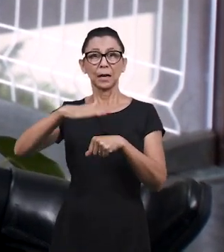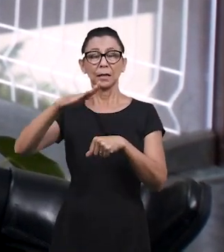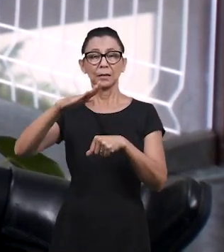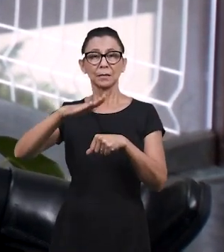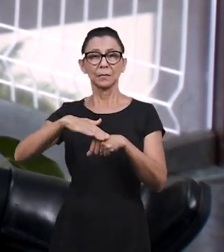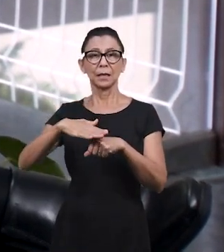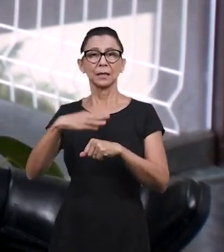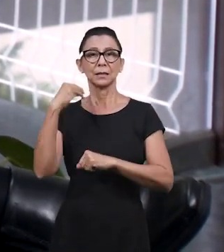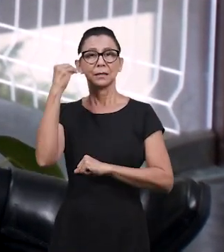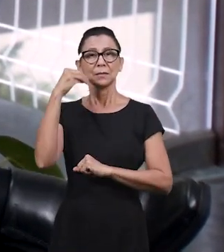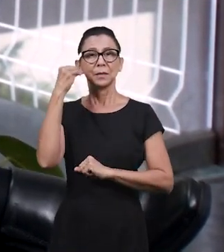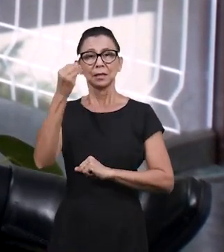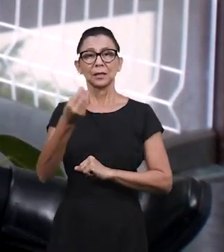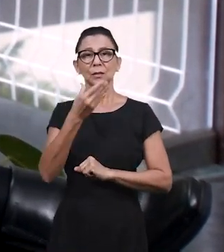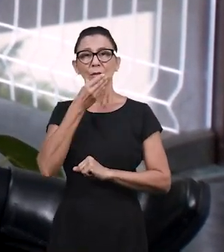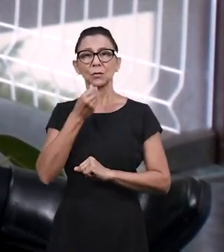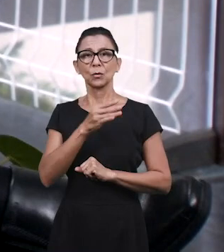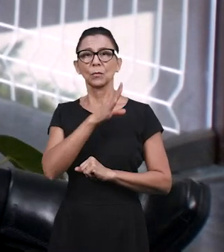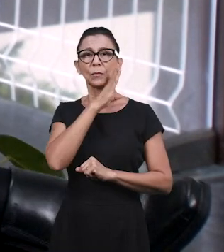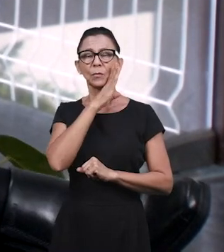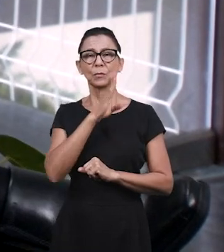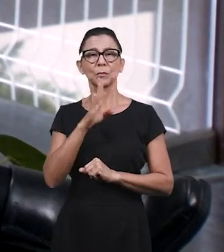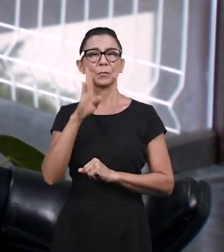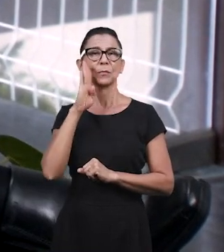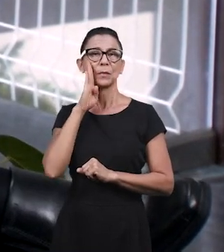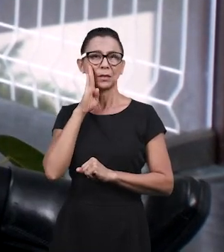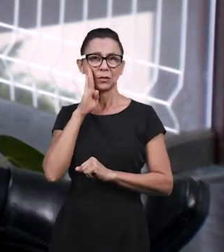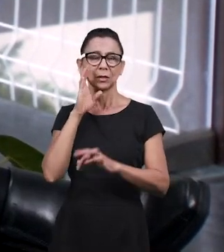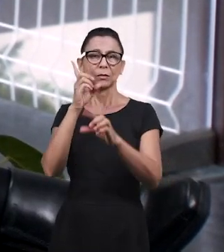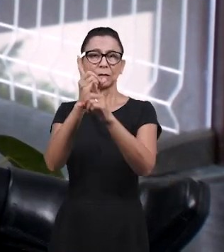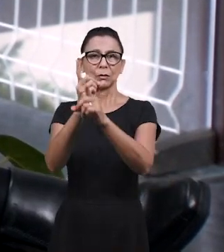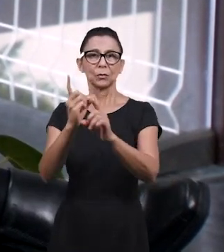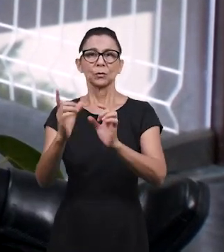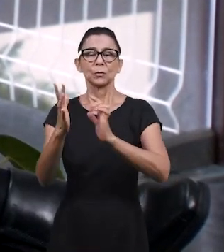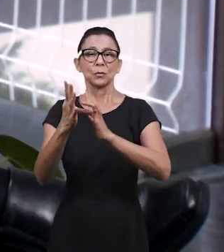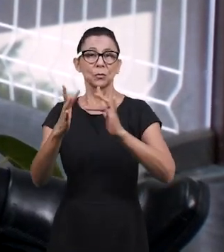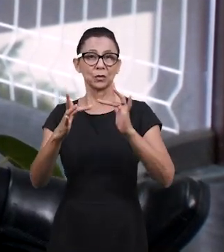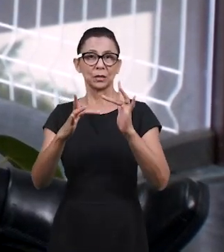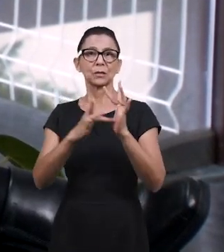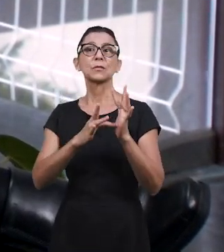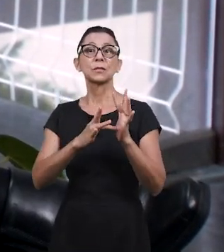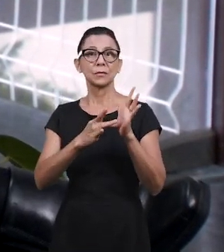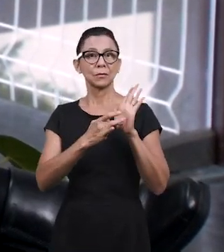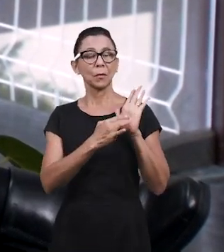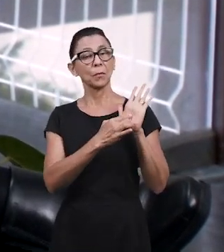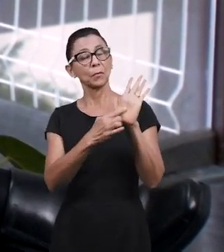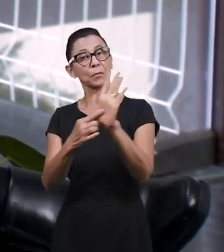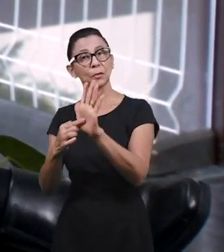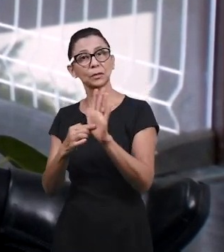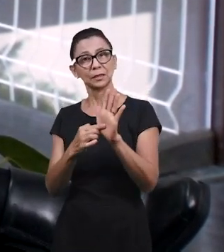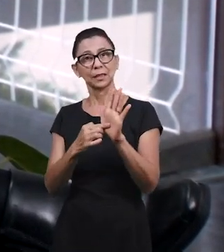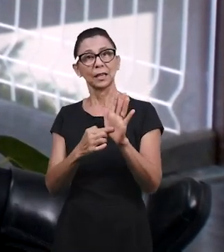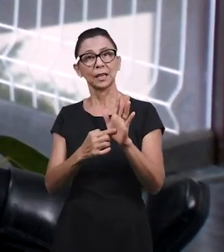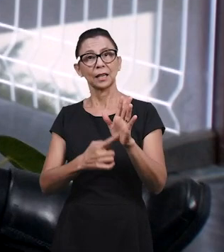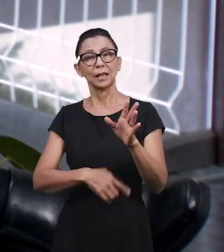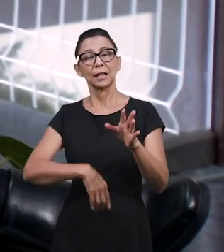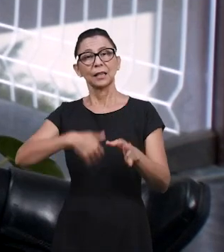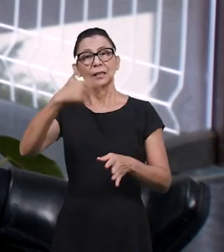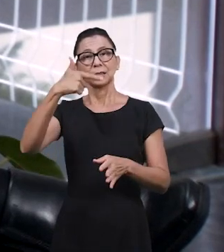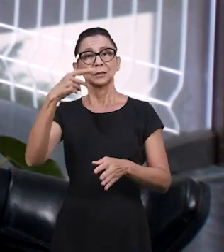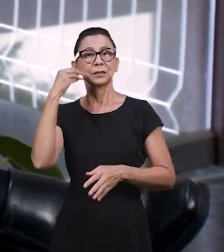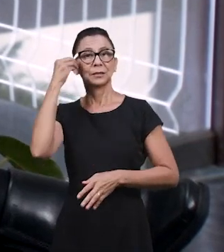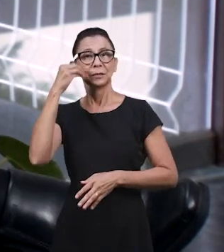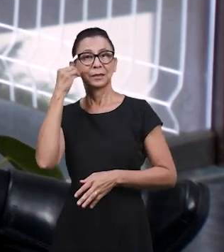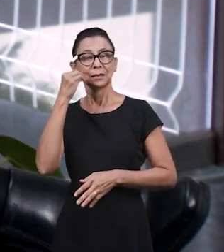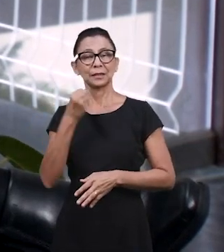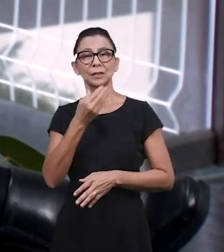vont approfondir davantage la réflexion de l'expérience vécue par un homme aveugle dans sa rencontre avec le Seigneur Jésus. Ils vont présenter la deuxième partie